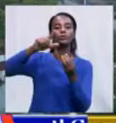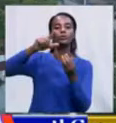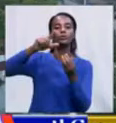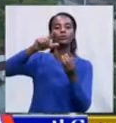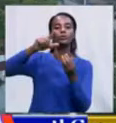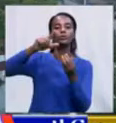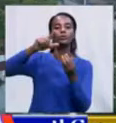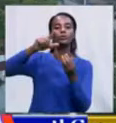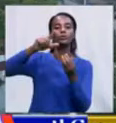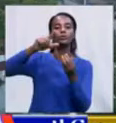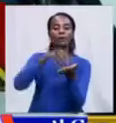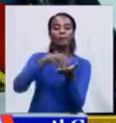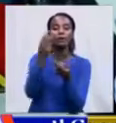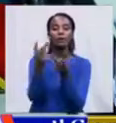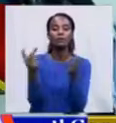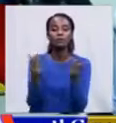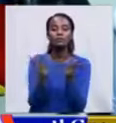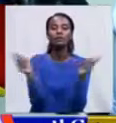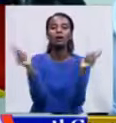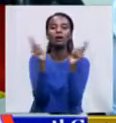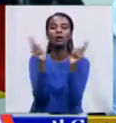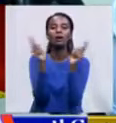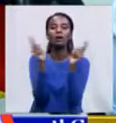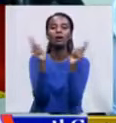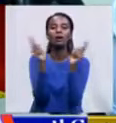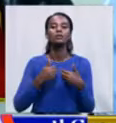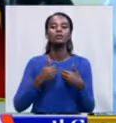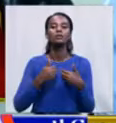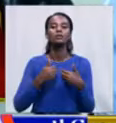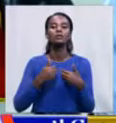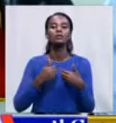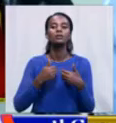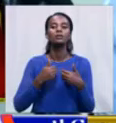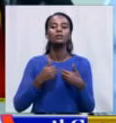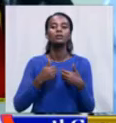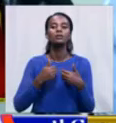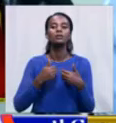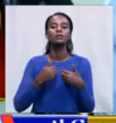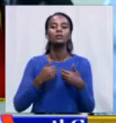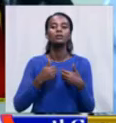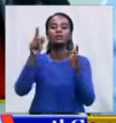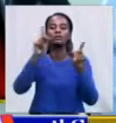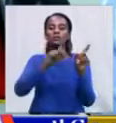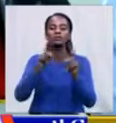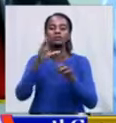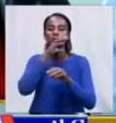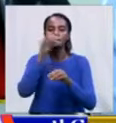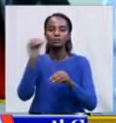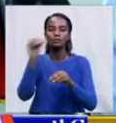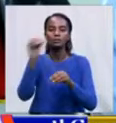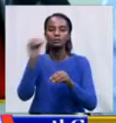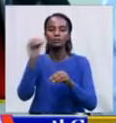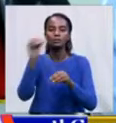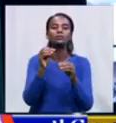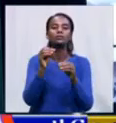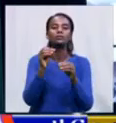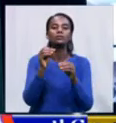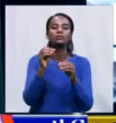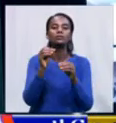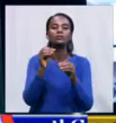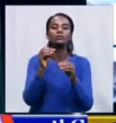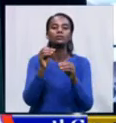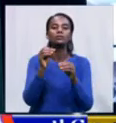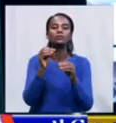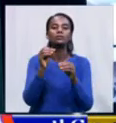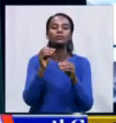ቤቶችና በገበያ ቦታዎች እያጋጠመ ያለውን የህግ ጥሰት እንዲታረም ህብረተሰቡም ለህግ ተገዢ ያልሆኑ አካላትን ለጸጥታ አካላት ጥቆማ